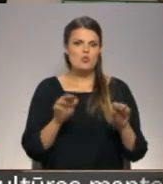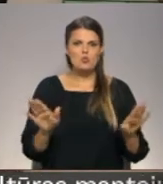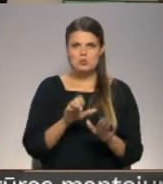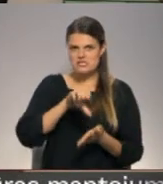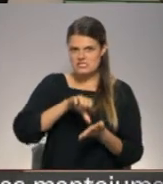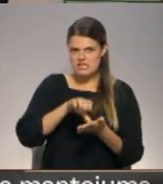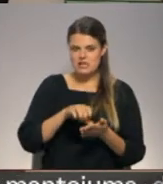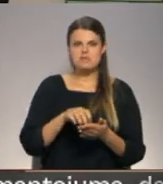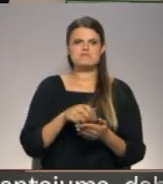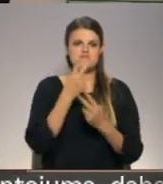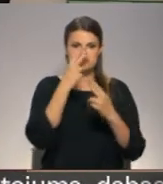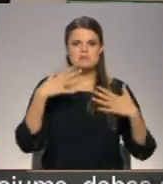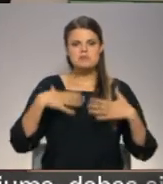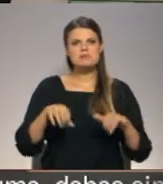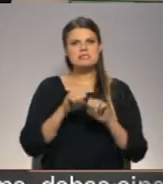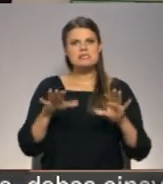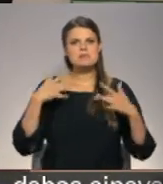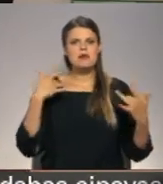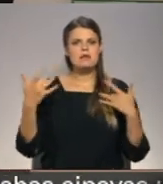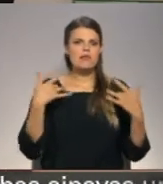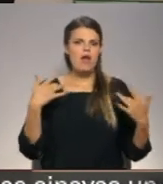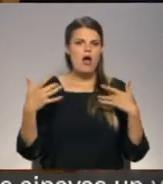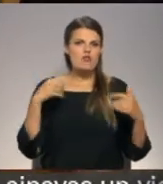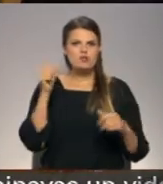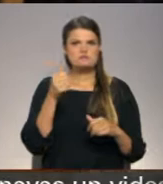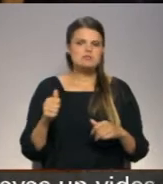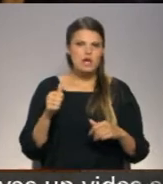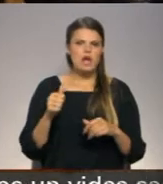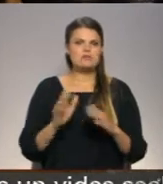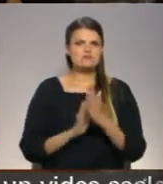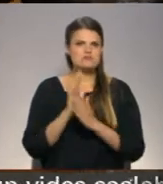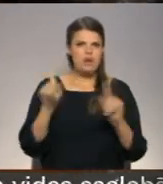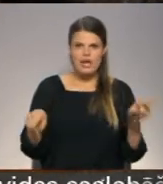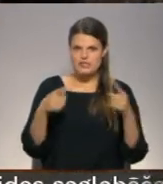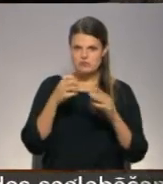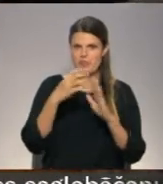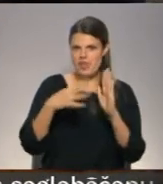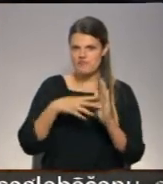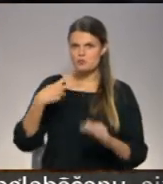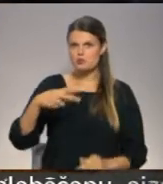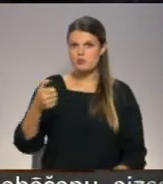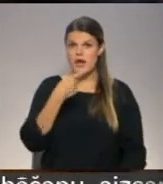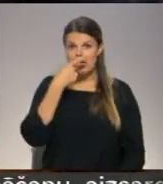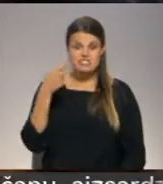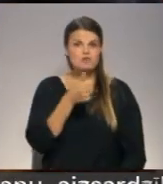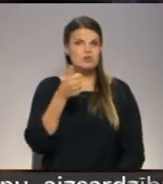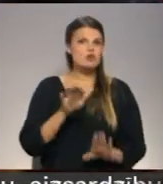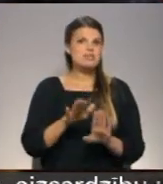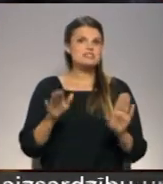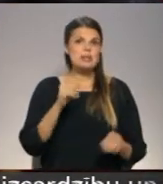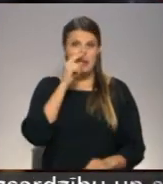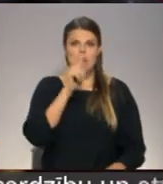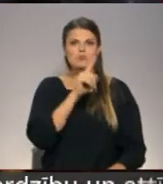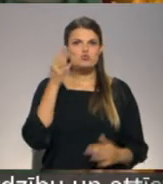Izstādē apskatāmie tērpi stāsta par teātra kostīmu stilistisko un estētisko izaugsmi 19. un 20. Gadsimtā. Īpašs